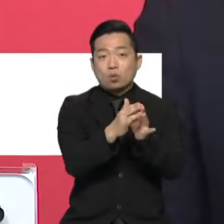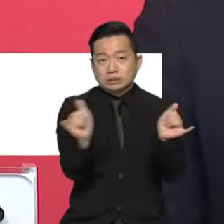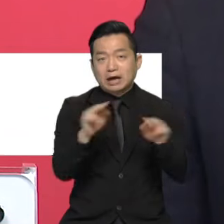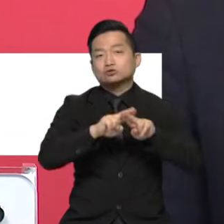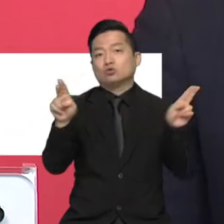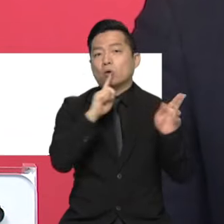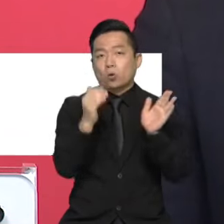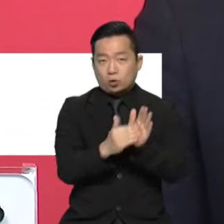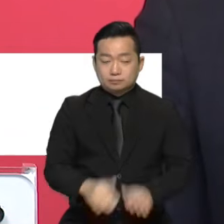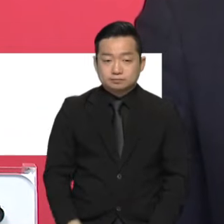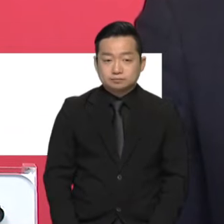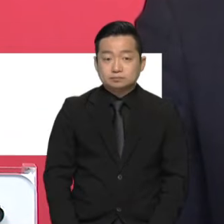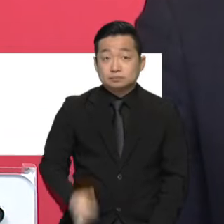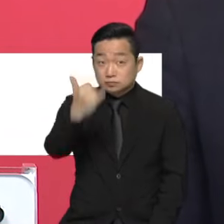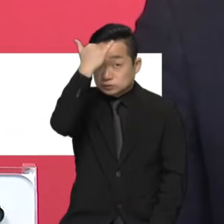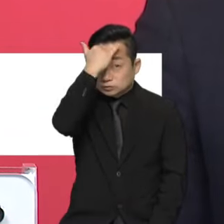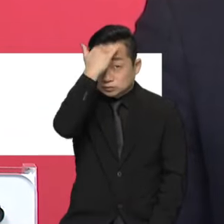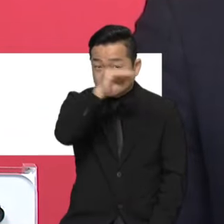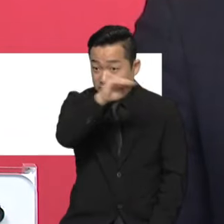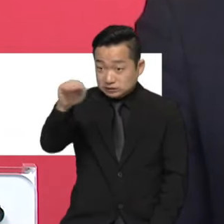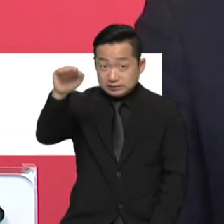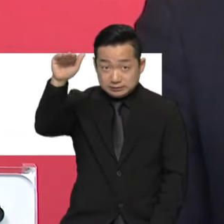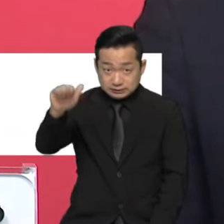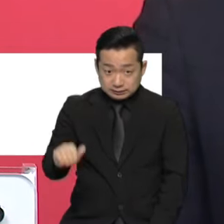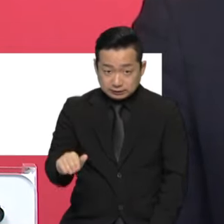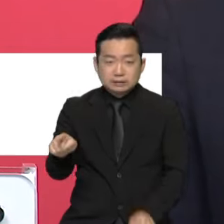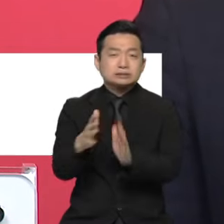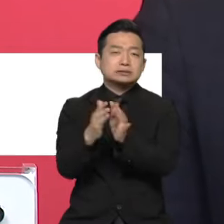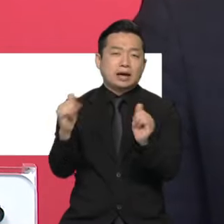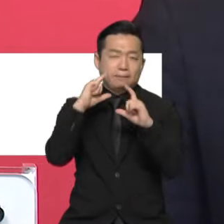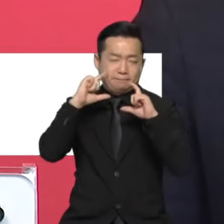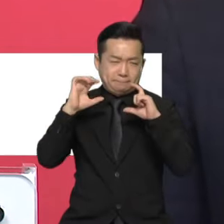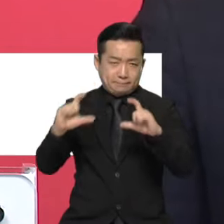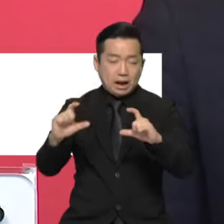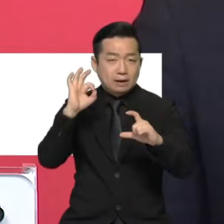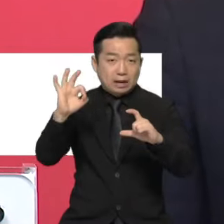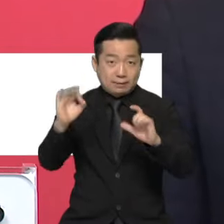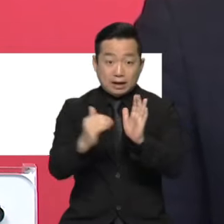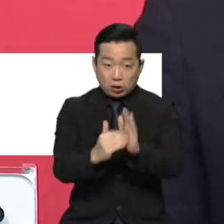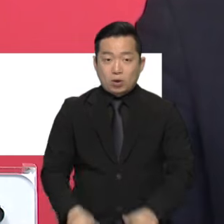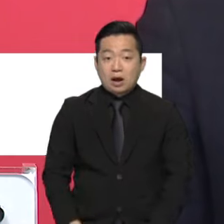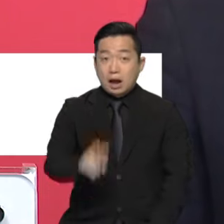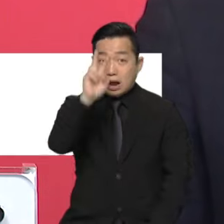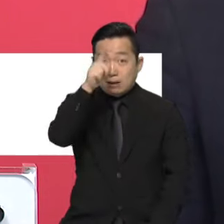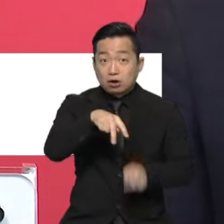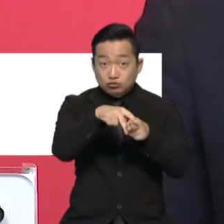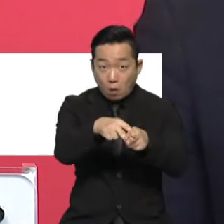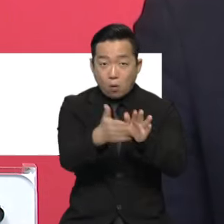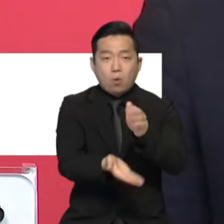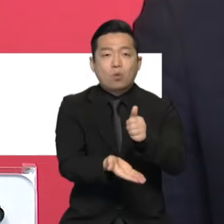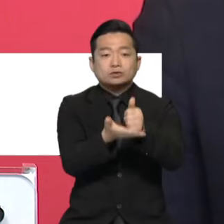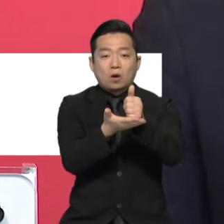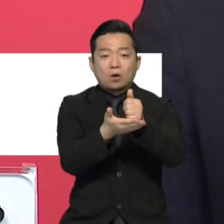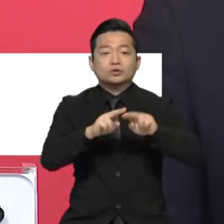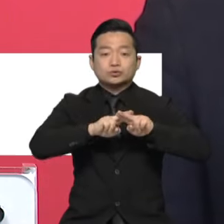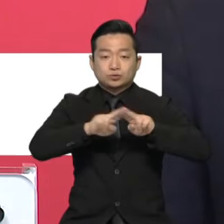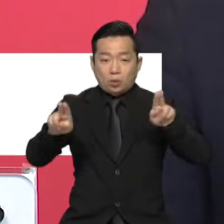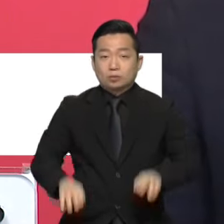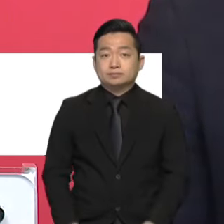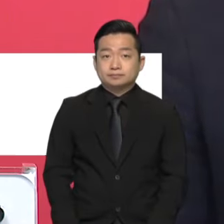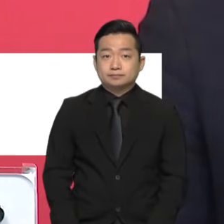기준에 미치지 못하는 사안으로 판단해서 박일호 후보 공천을